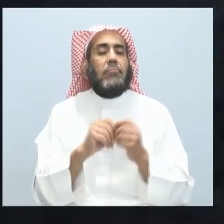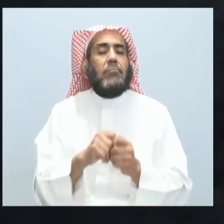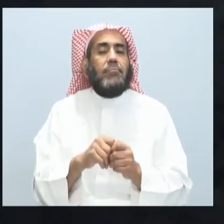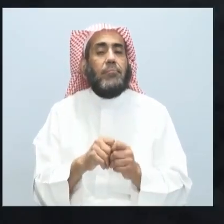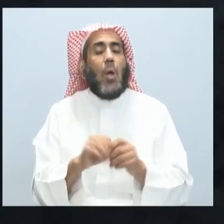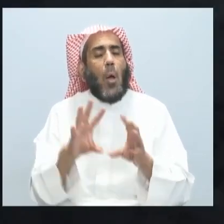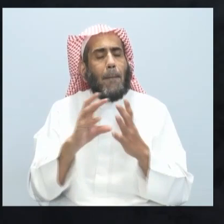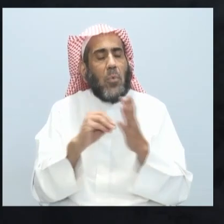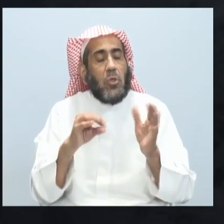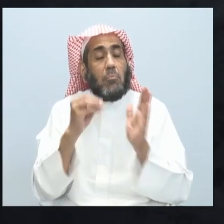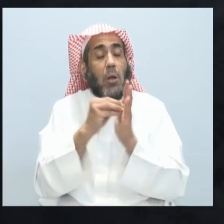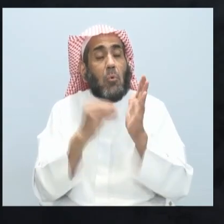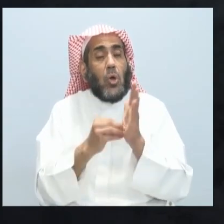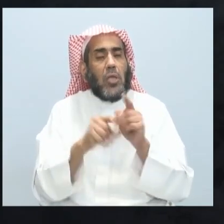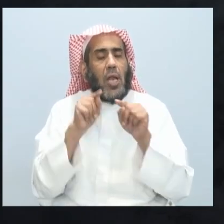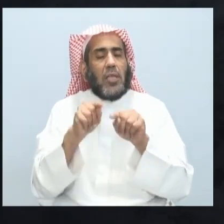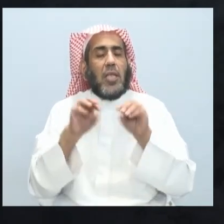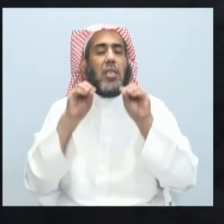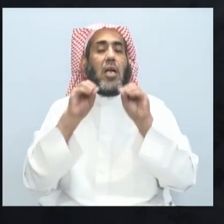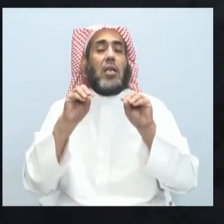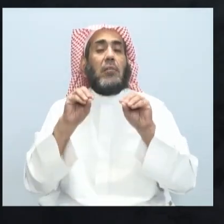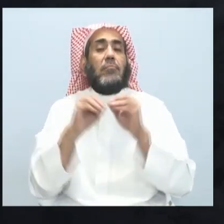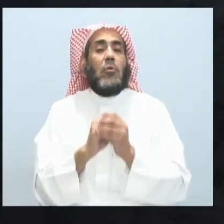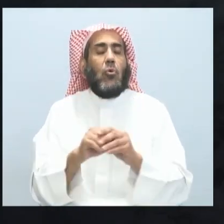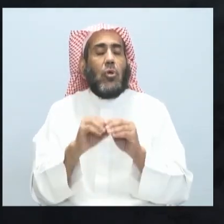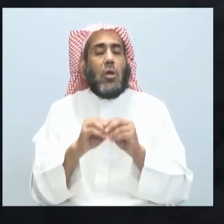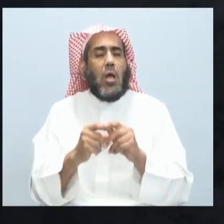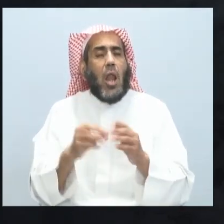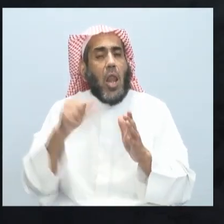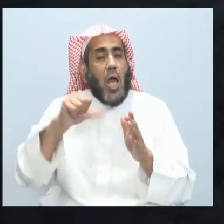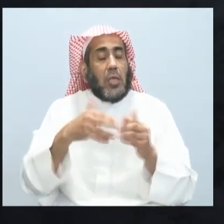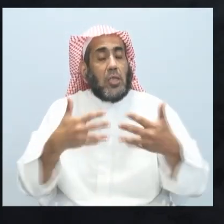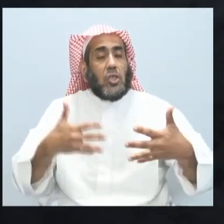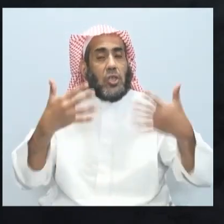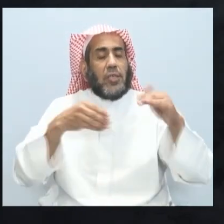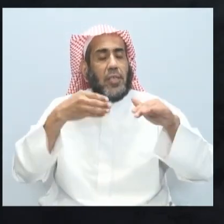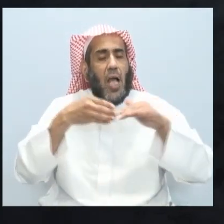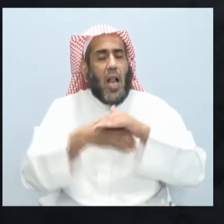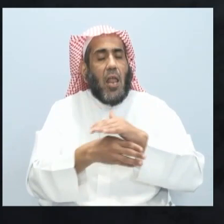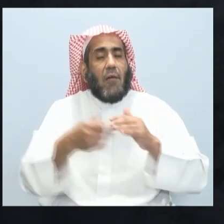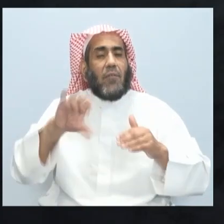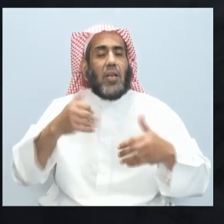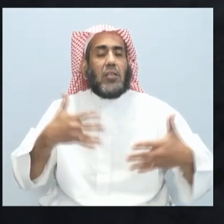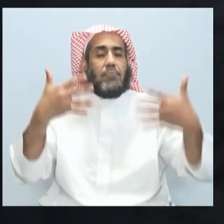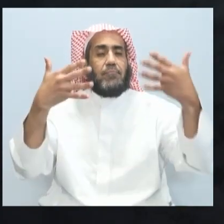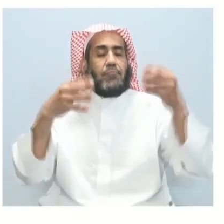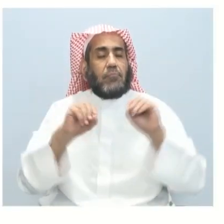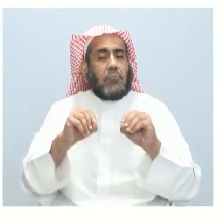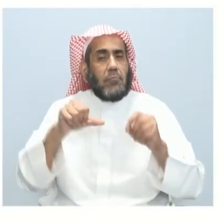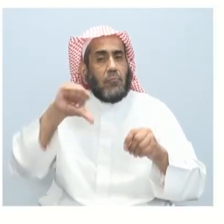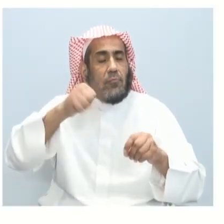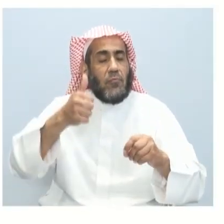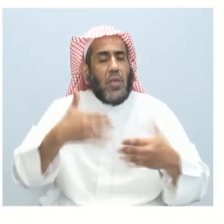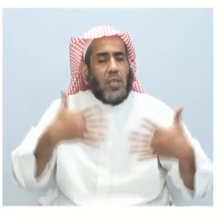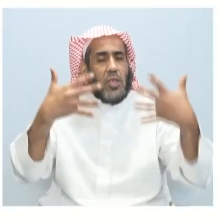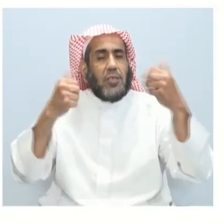اخر من ضمن الموضوعات التي ذكرناها ايضا وتحدثنا عنها هو نقد الشعر دخلنا في نقد الشعر وعرفنا في في نقد الشعر